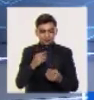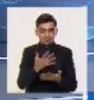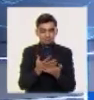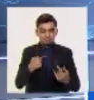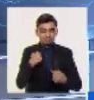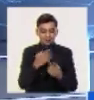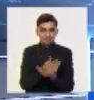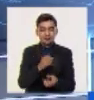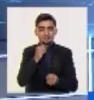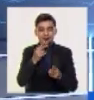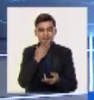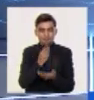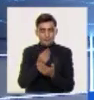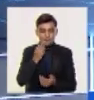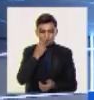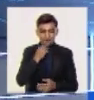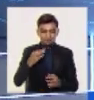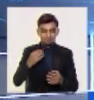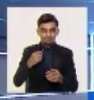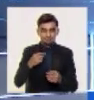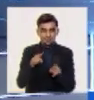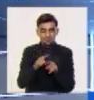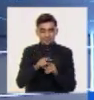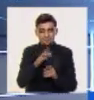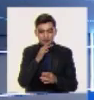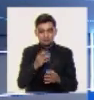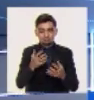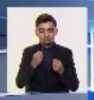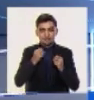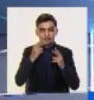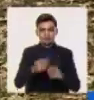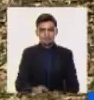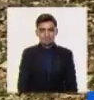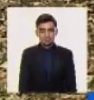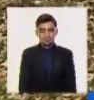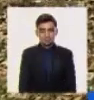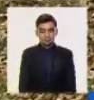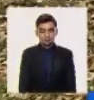испытание. Как вернуть прежние ощущения, выяснял Нургали Карабаев.